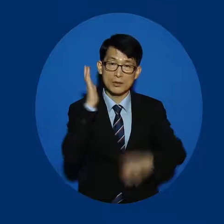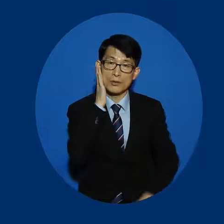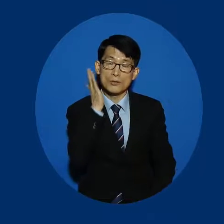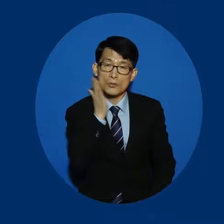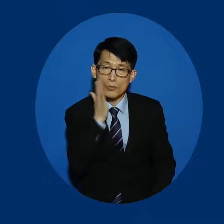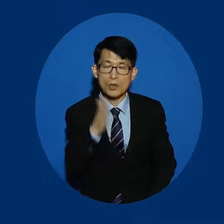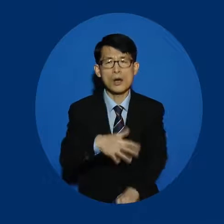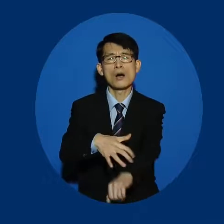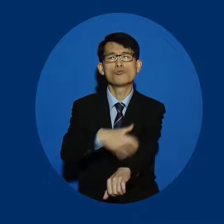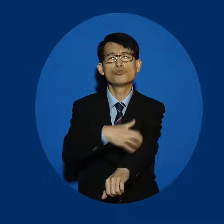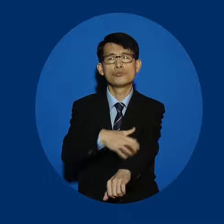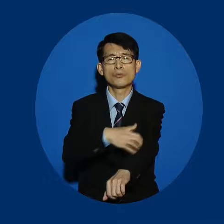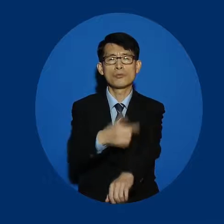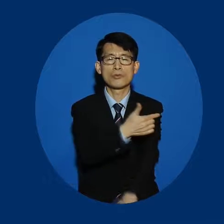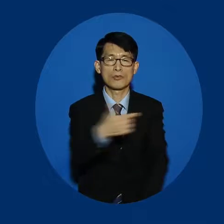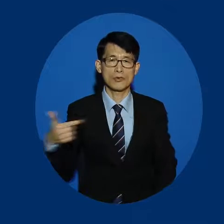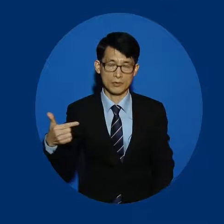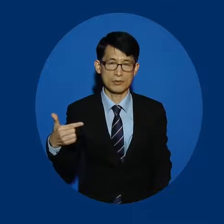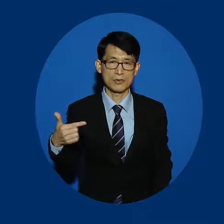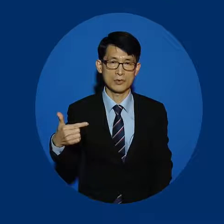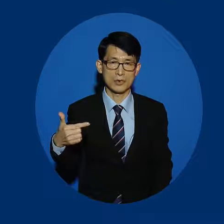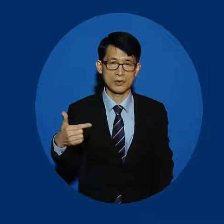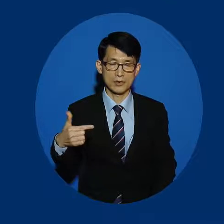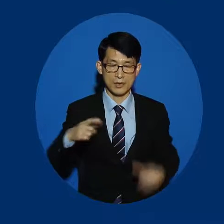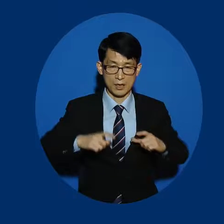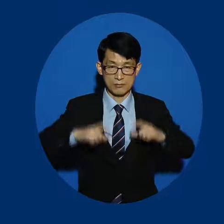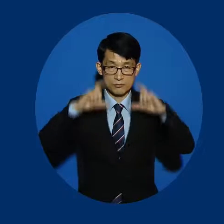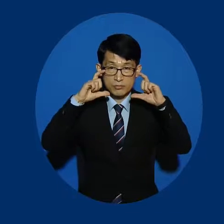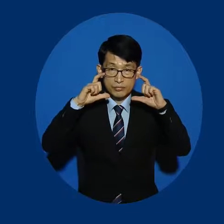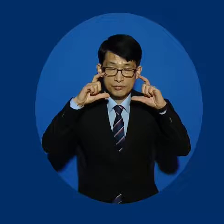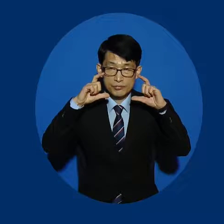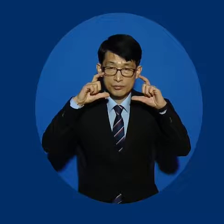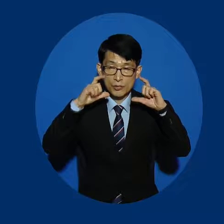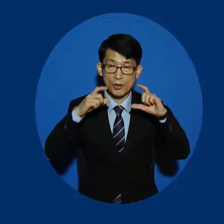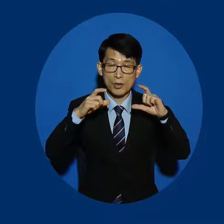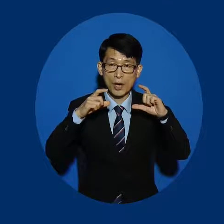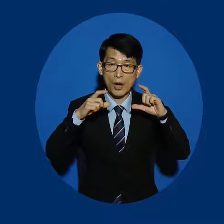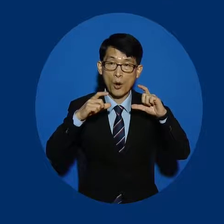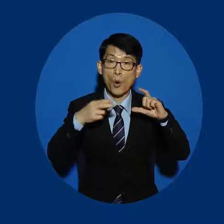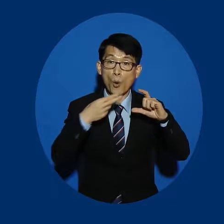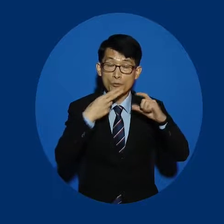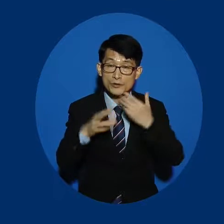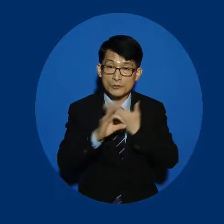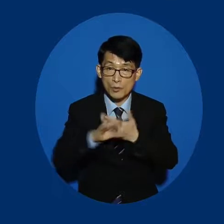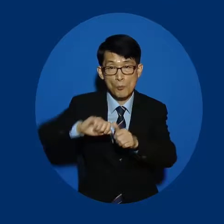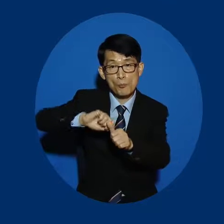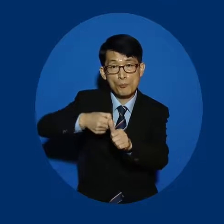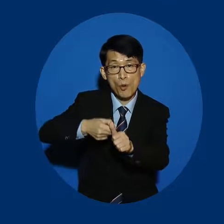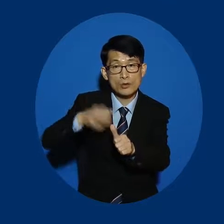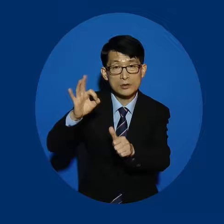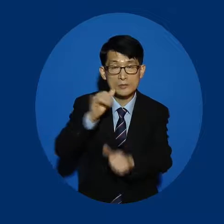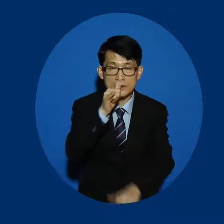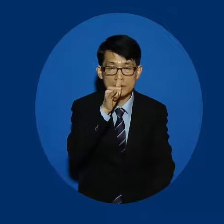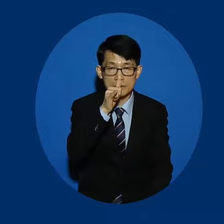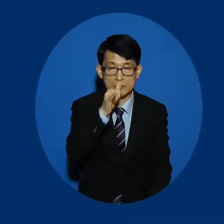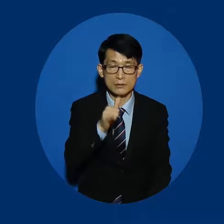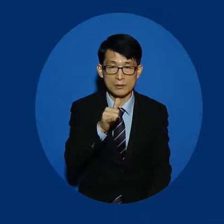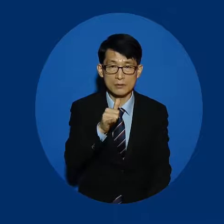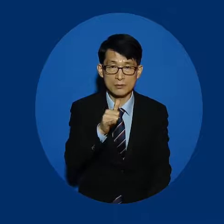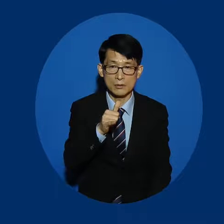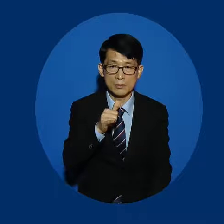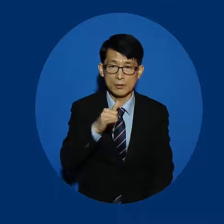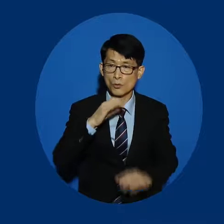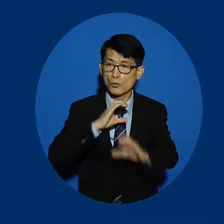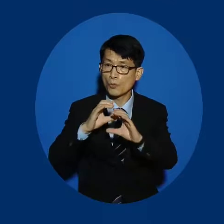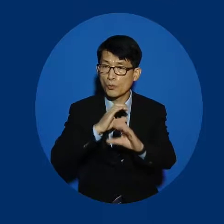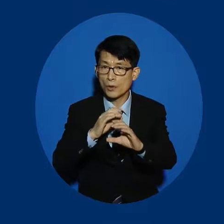굉장히 큰 어려움인데, 마스크를 착용 안 하면 벌칙금 지금 부과하잖아요. 그러다 보니까 이 소통에 있어서